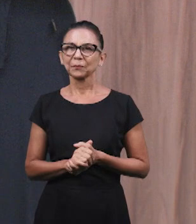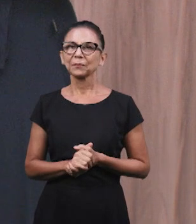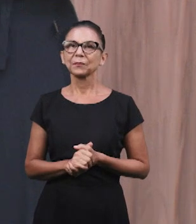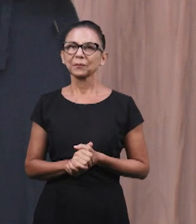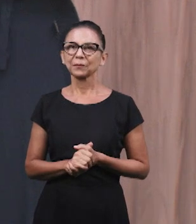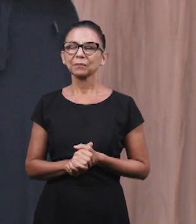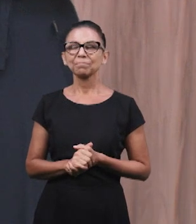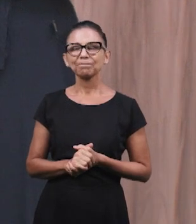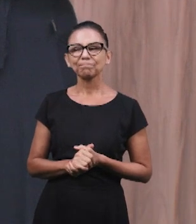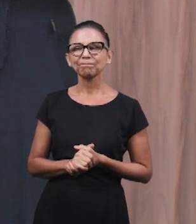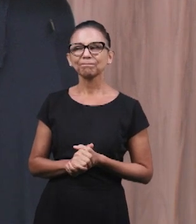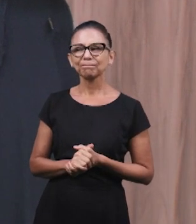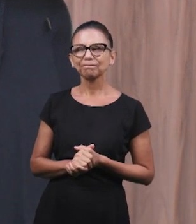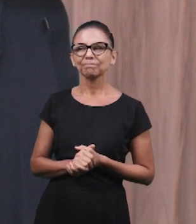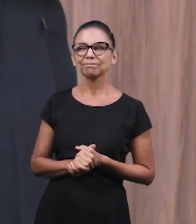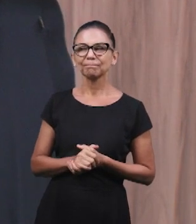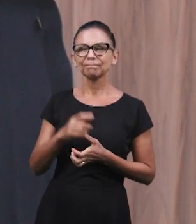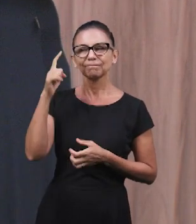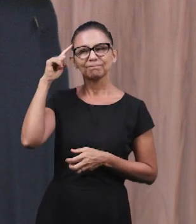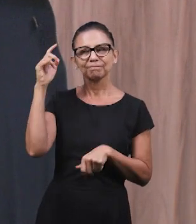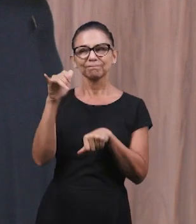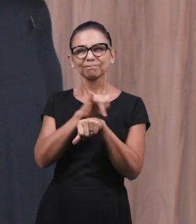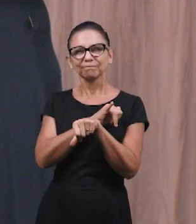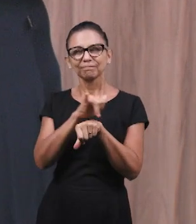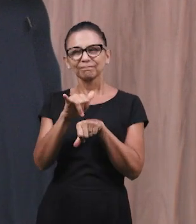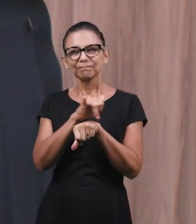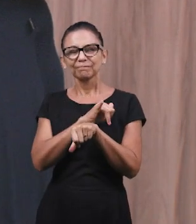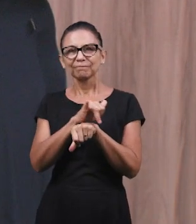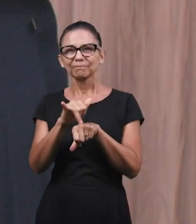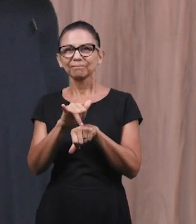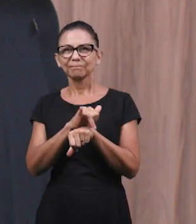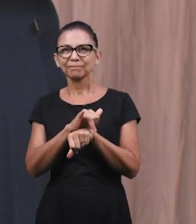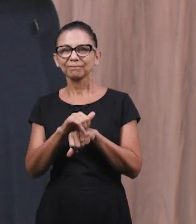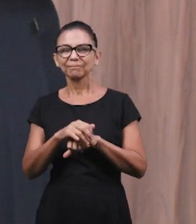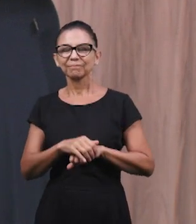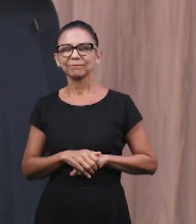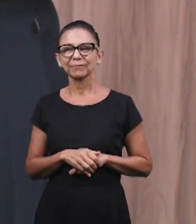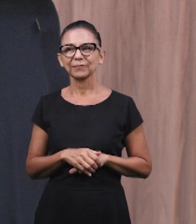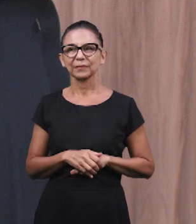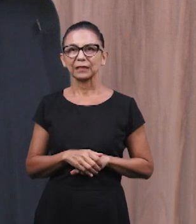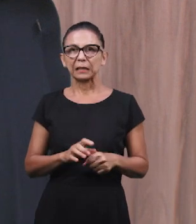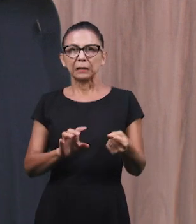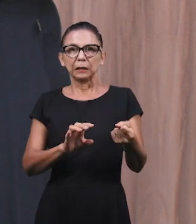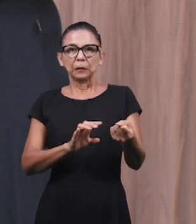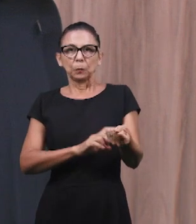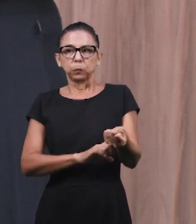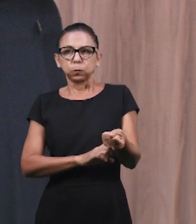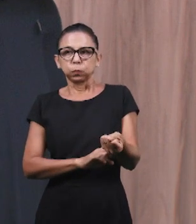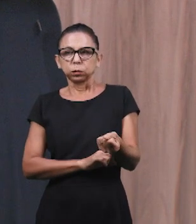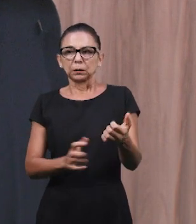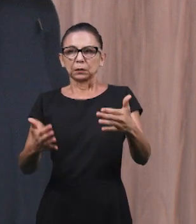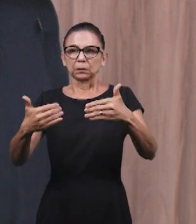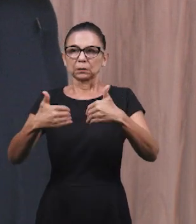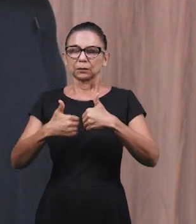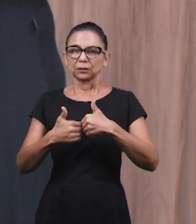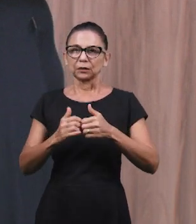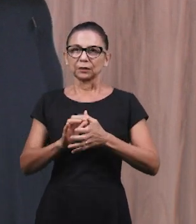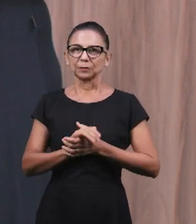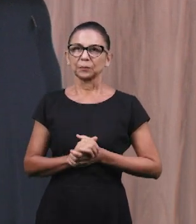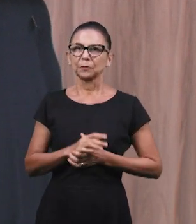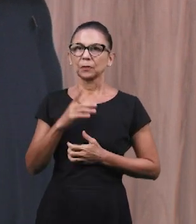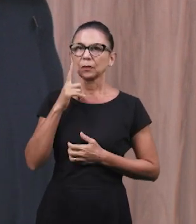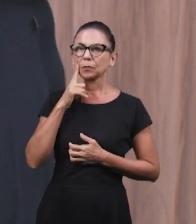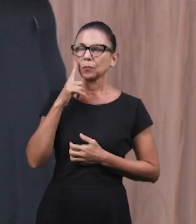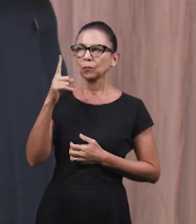les caractéristiques d'une crise et d'autisme afin de penser sur des stratégies. Nous avons ici une image d'une personne qui prend